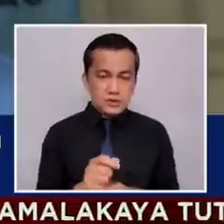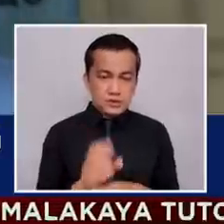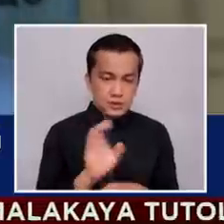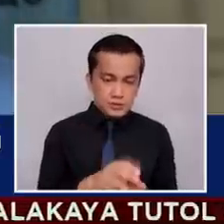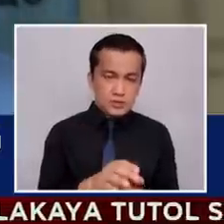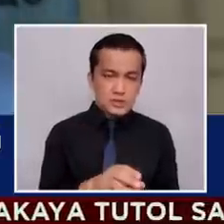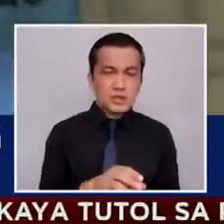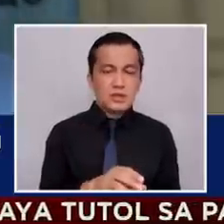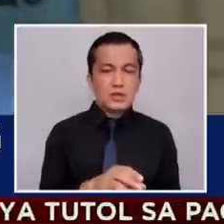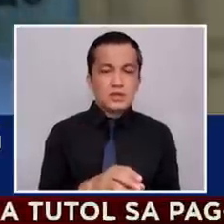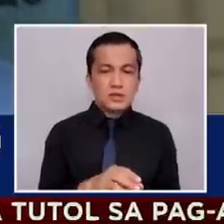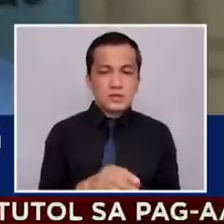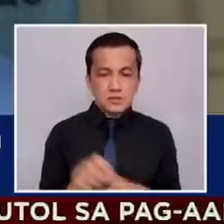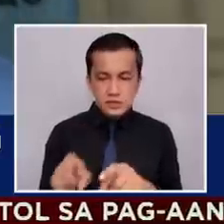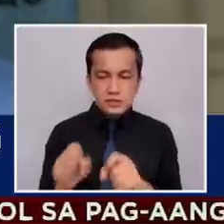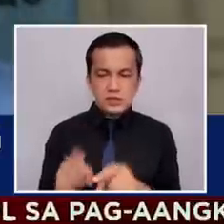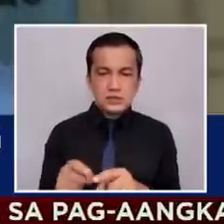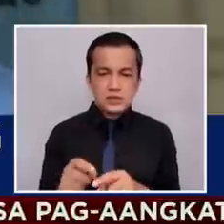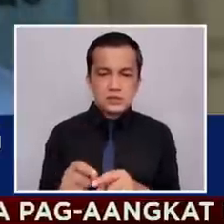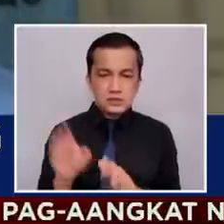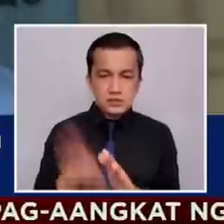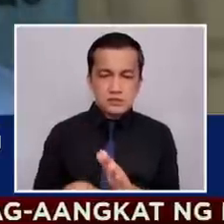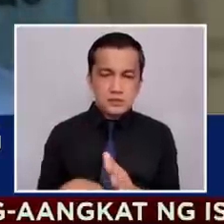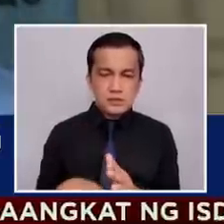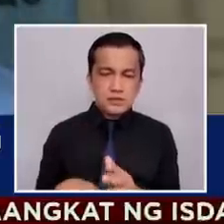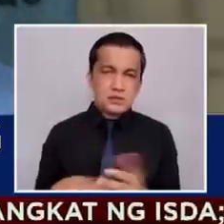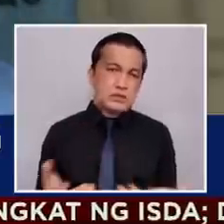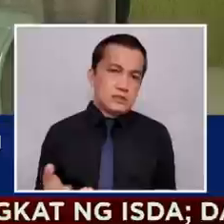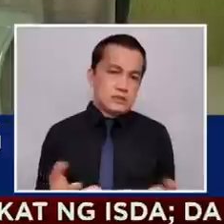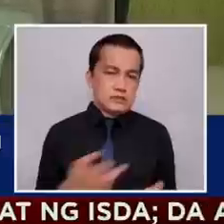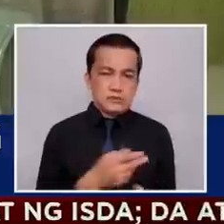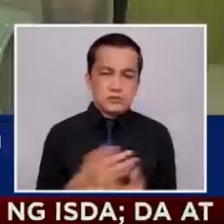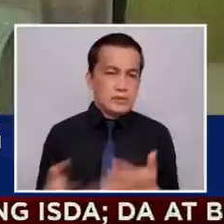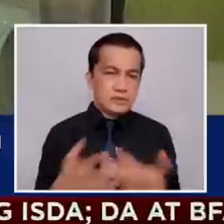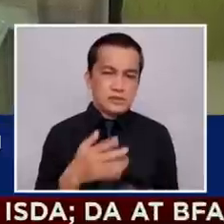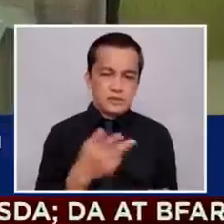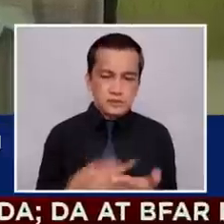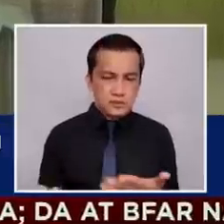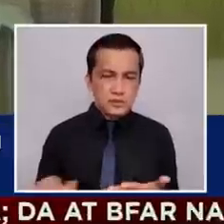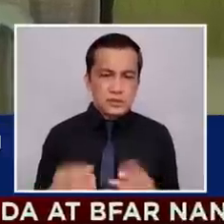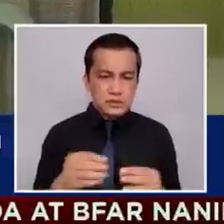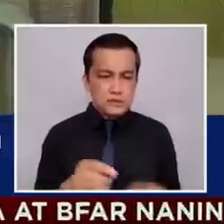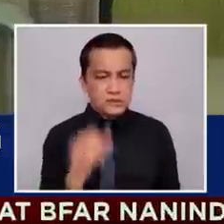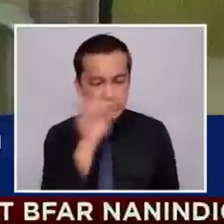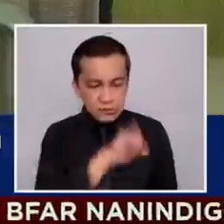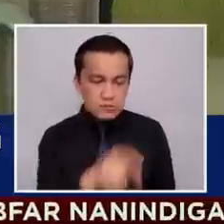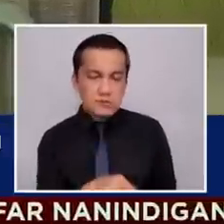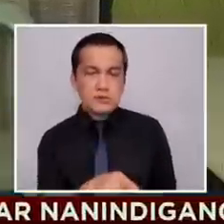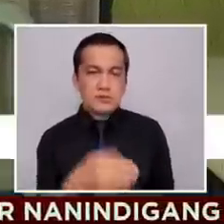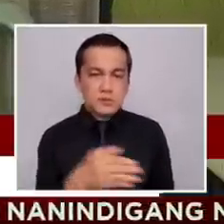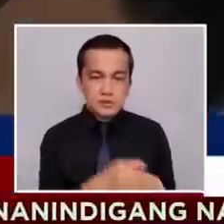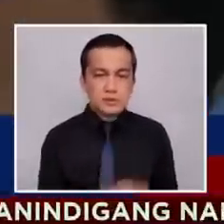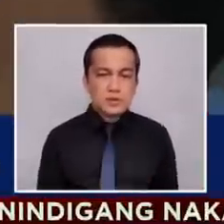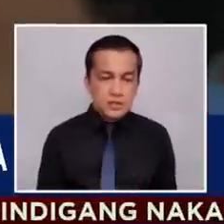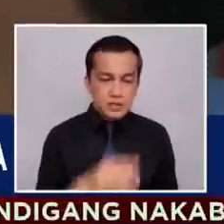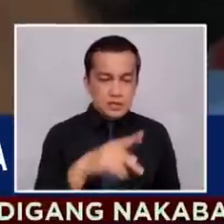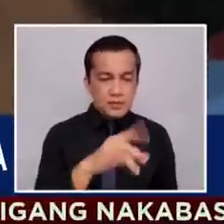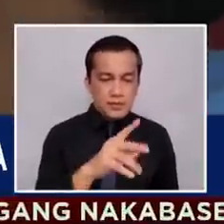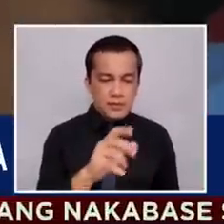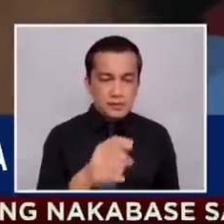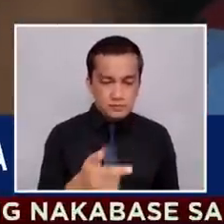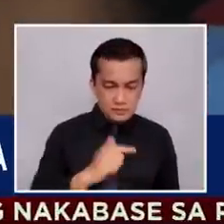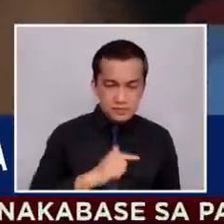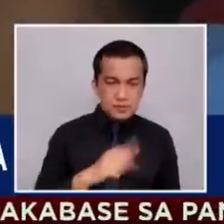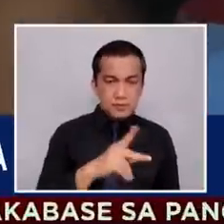mura kahit palugi kaysa mawala ng sa yung kanilang huling isda. Nananawagan din ang pamalakaya na itigil na ang pagdedeklara